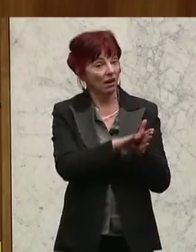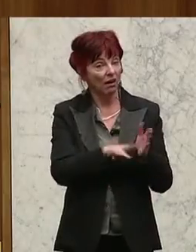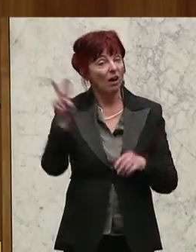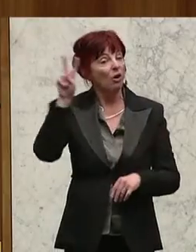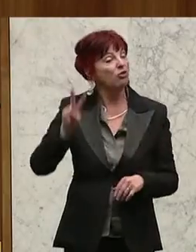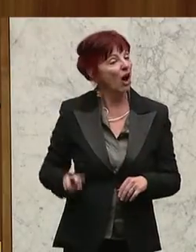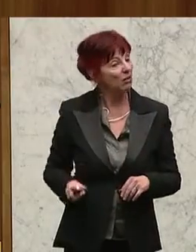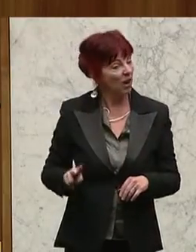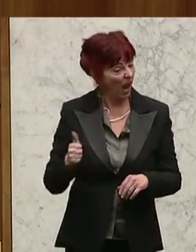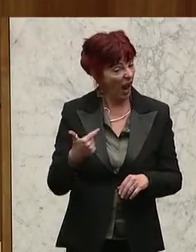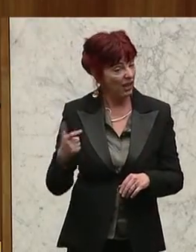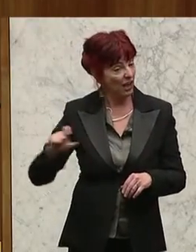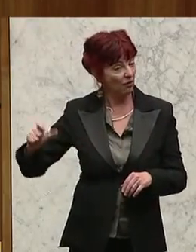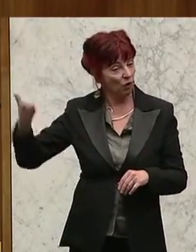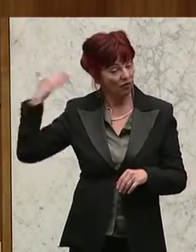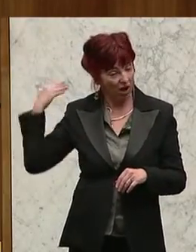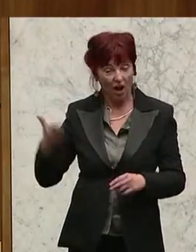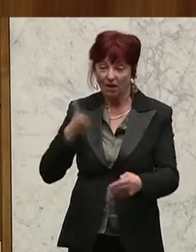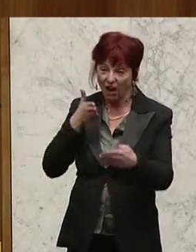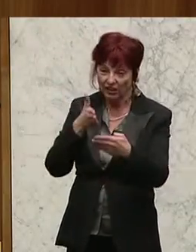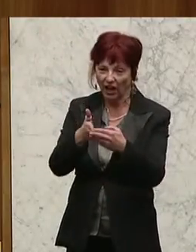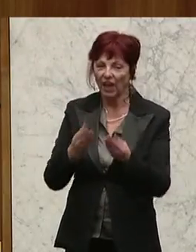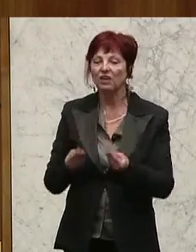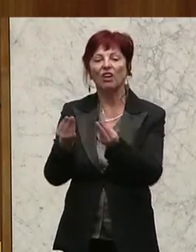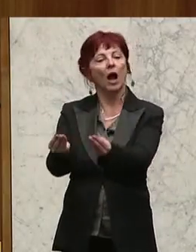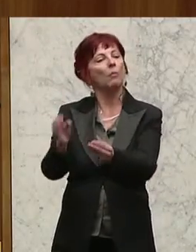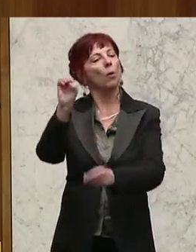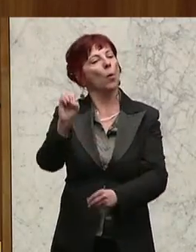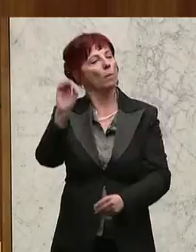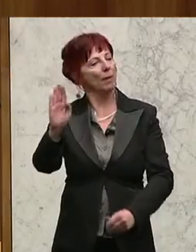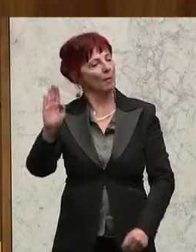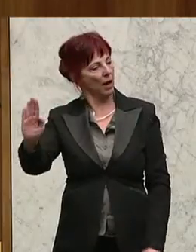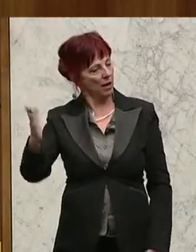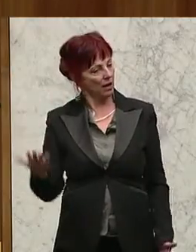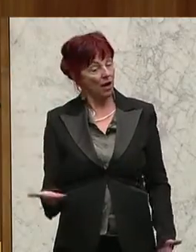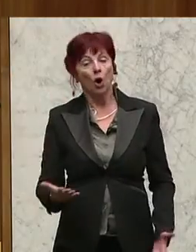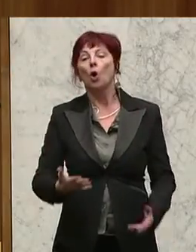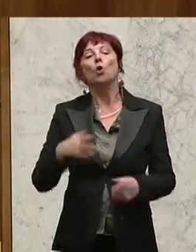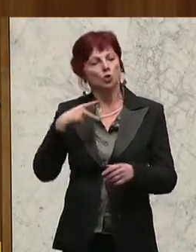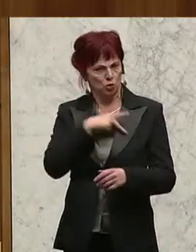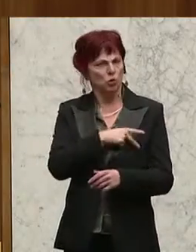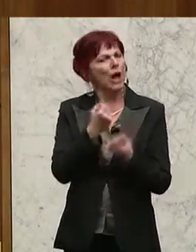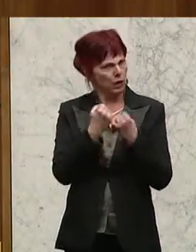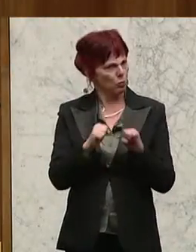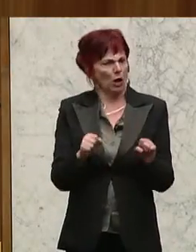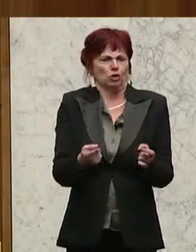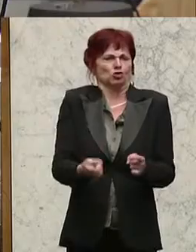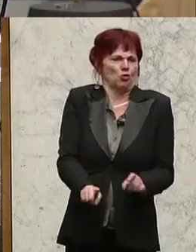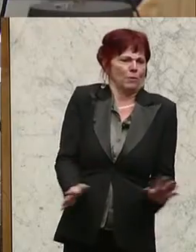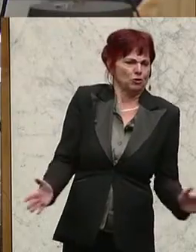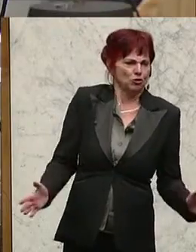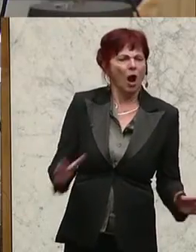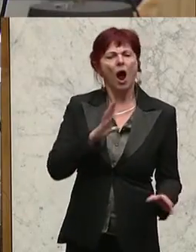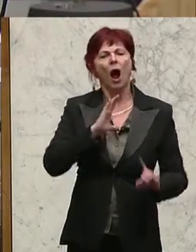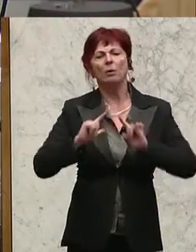her. Es gab wieder die Direktvergabe an die ÖBB. In sozialdemokratischer Manier. Aber es gab